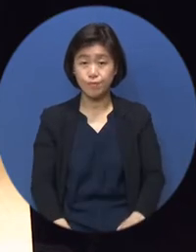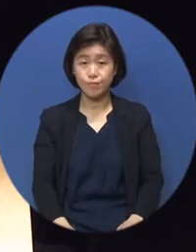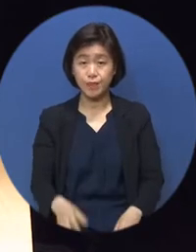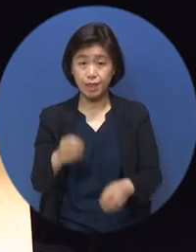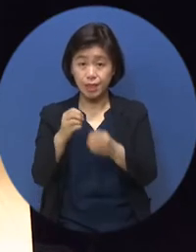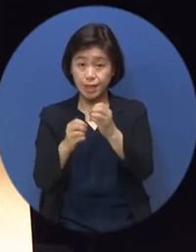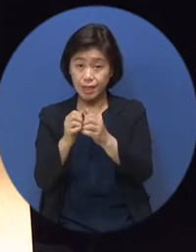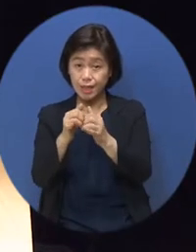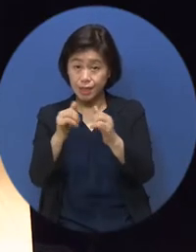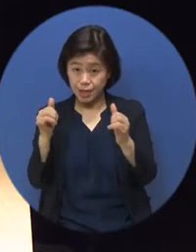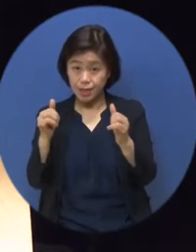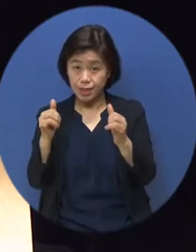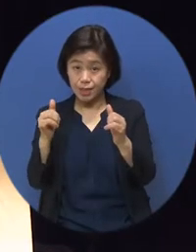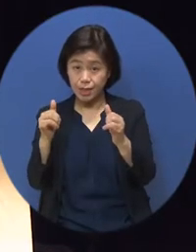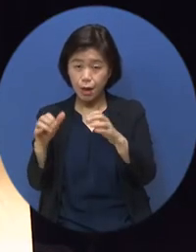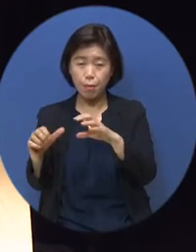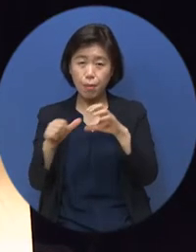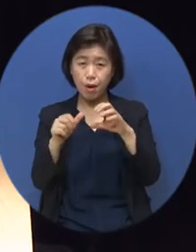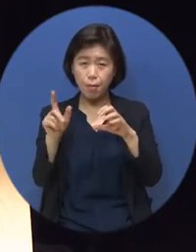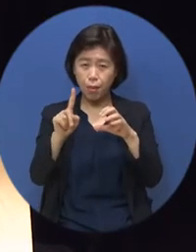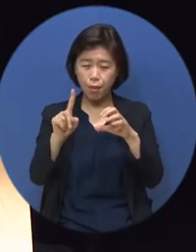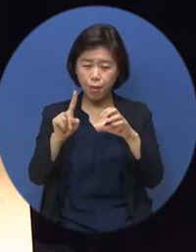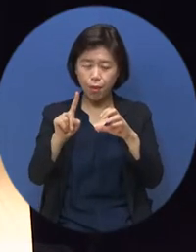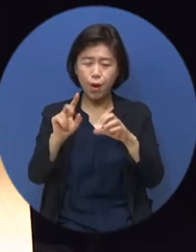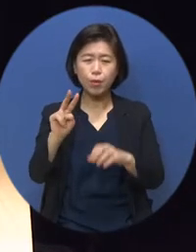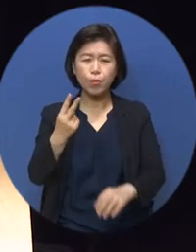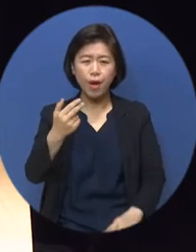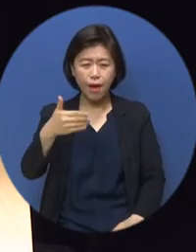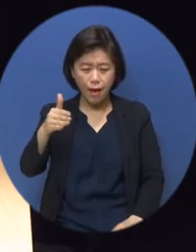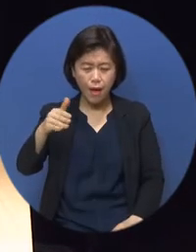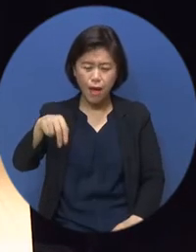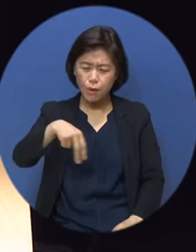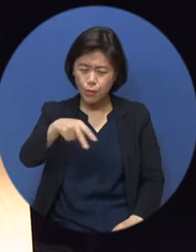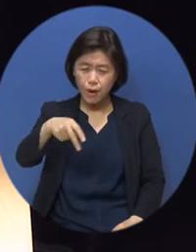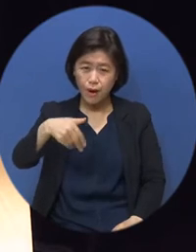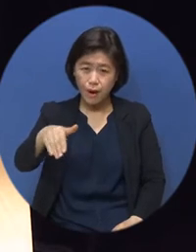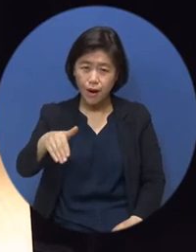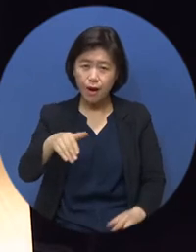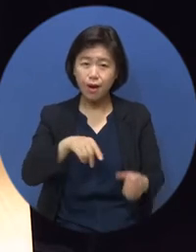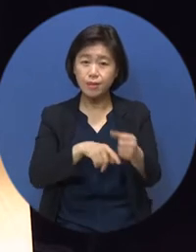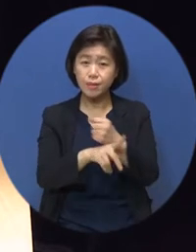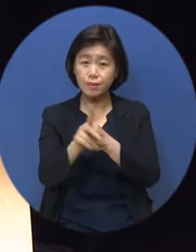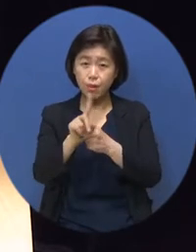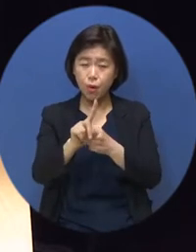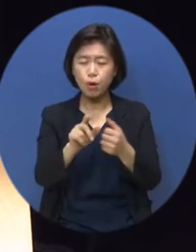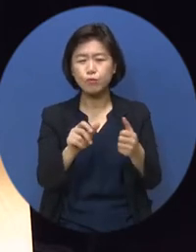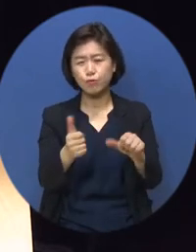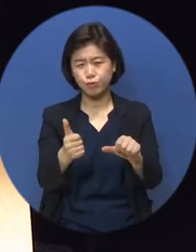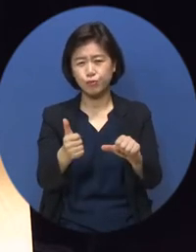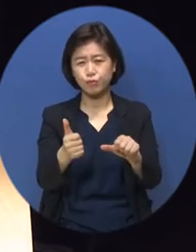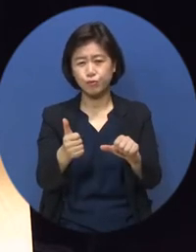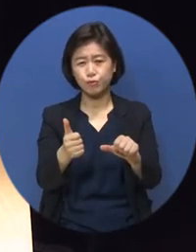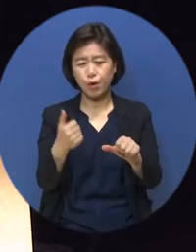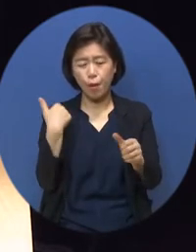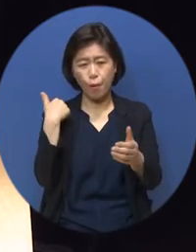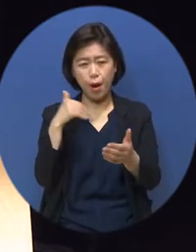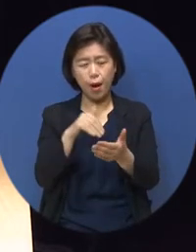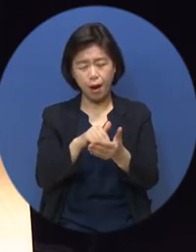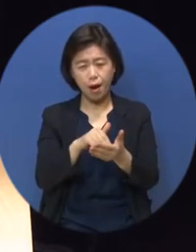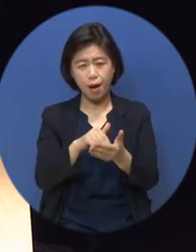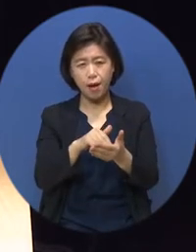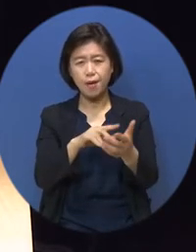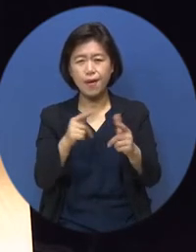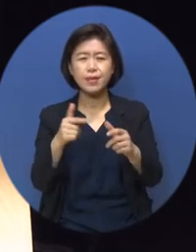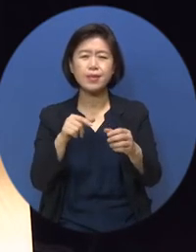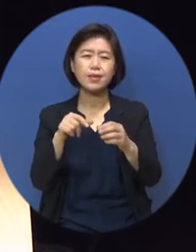중에서 죽음, 회귀, 환원 등의 의미로 돌아가다는 말을